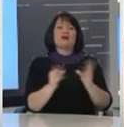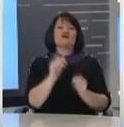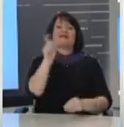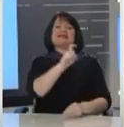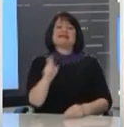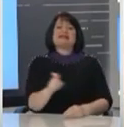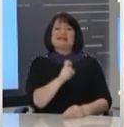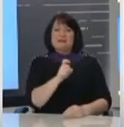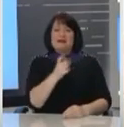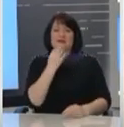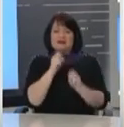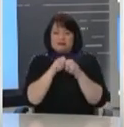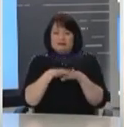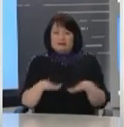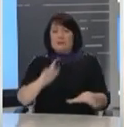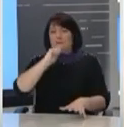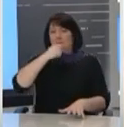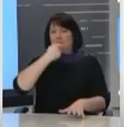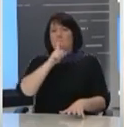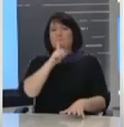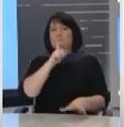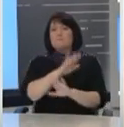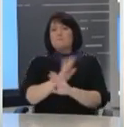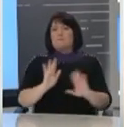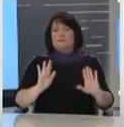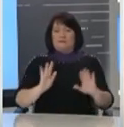συνωμοσία σιωπής έχει απλωθεί και κανείς δεν λέει τίποτε.